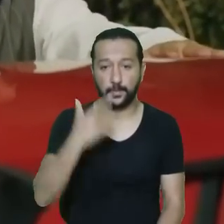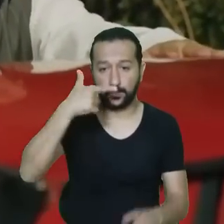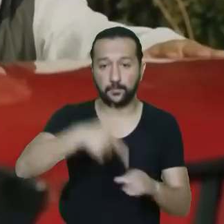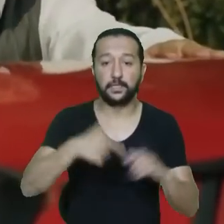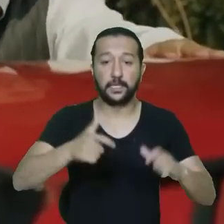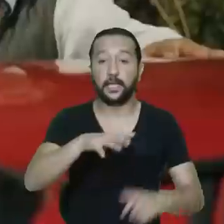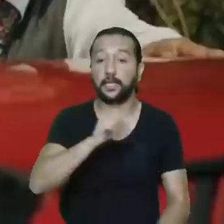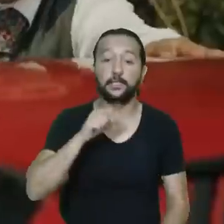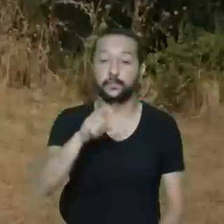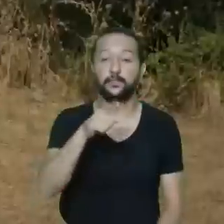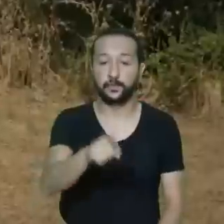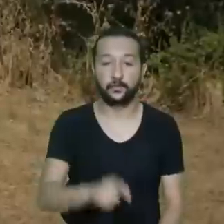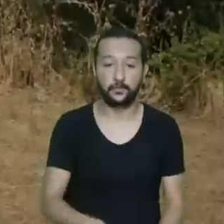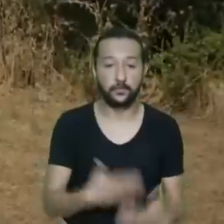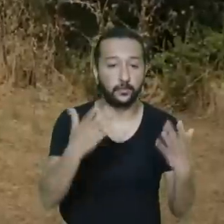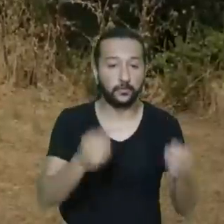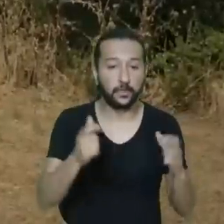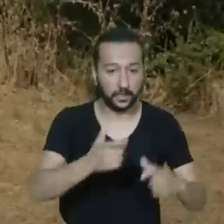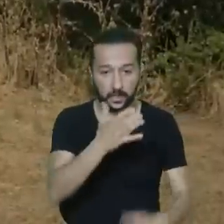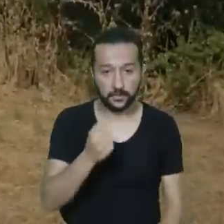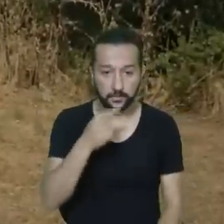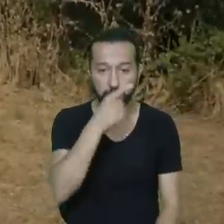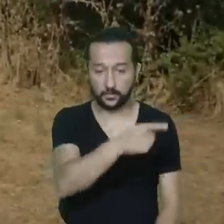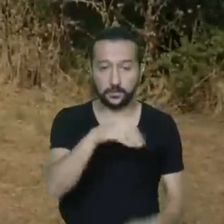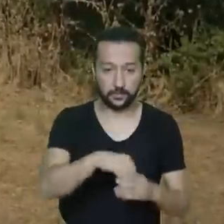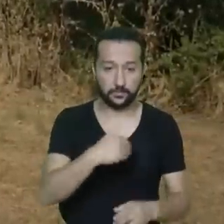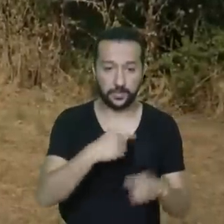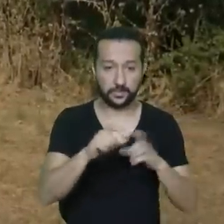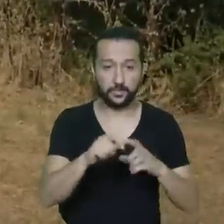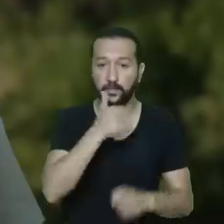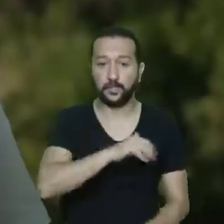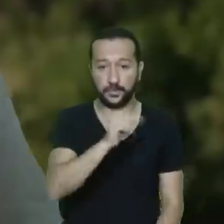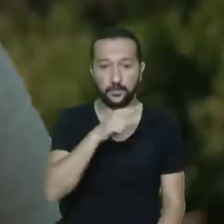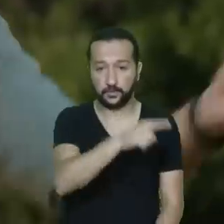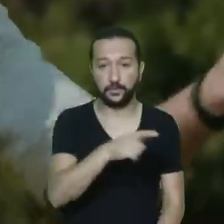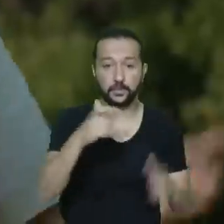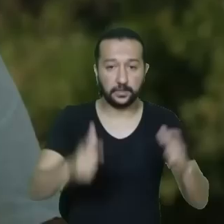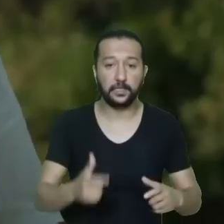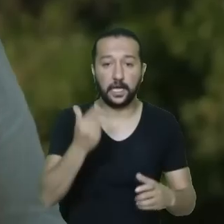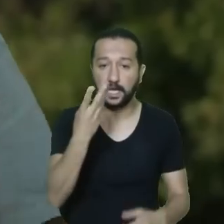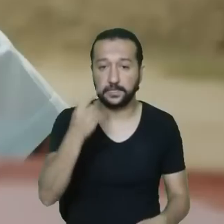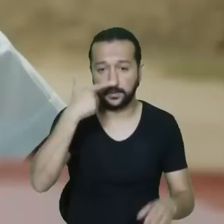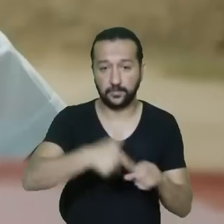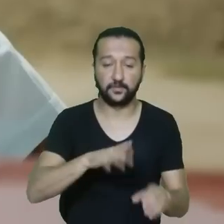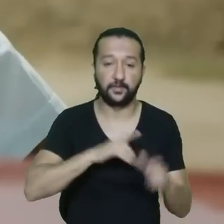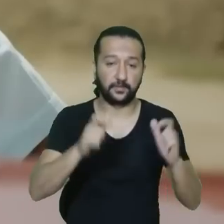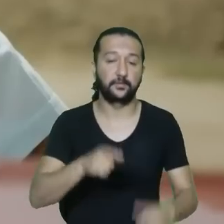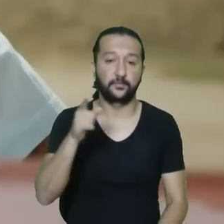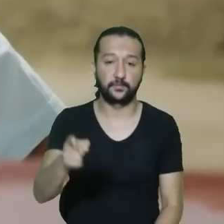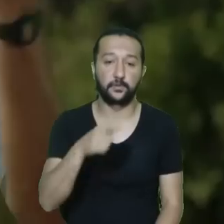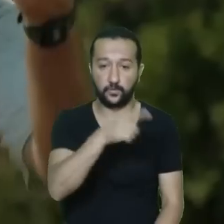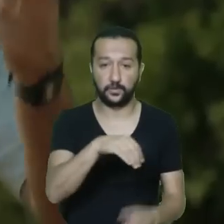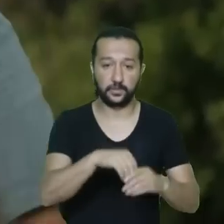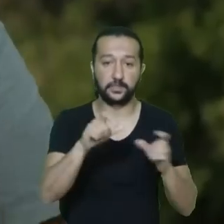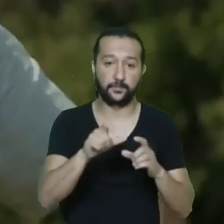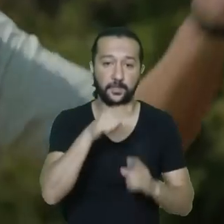Benzini nereden alacaktık Cemil? Nereden alacağız Süleyman? Bizim Sebahattin'i alacağız. Kasabada kaç tane benzinci var? Bir tane benzinci var. O